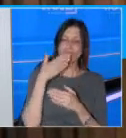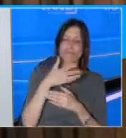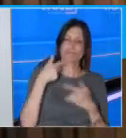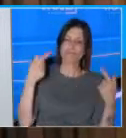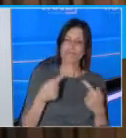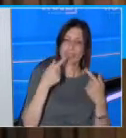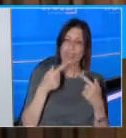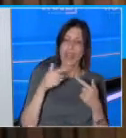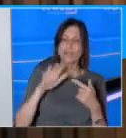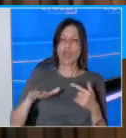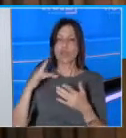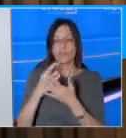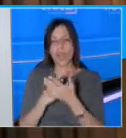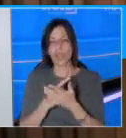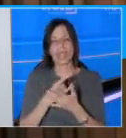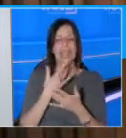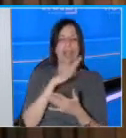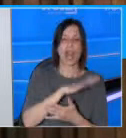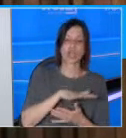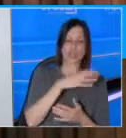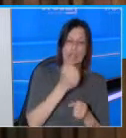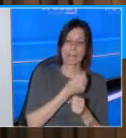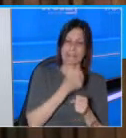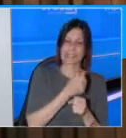הרשות המחוקקת לרשות המבצעת, ולעניין,